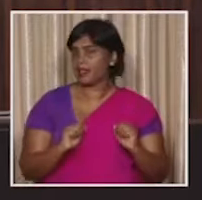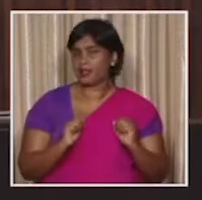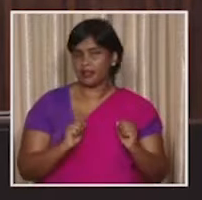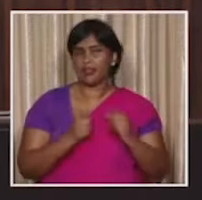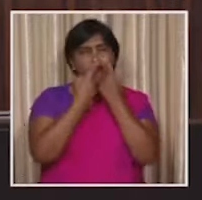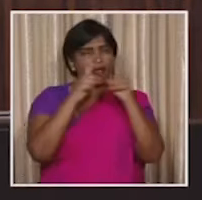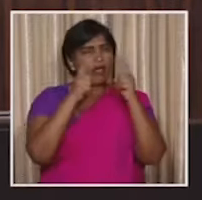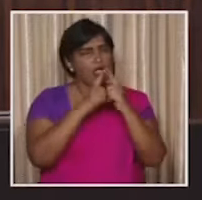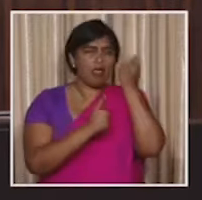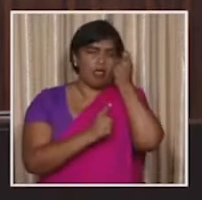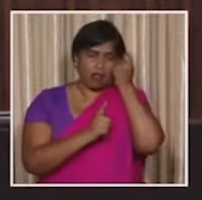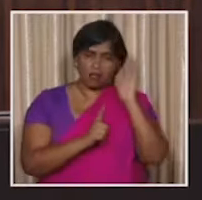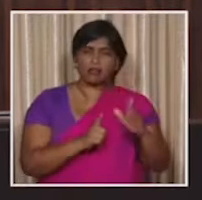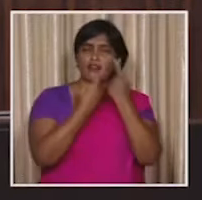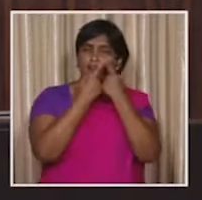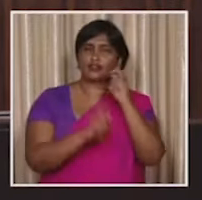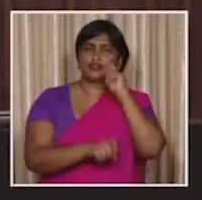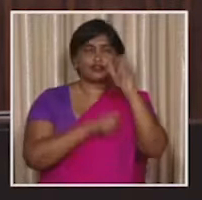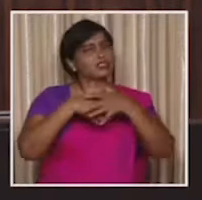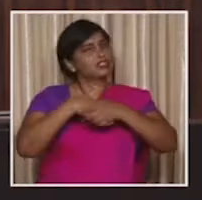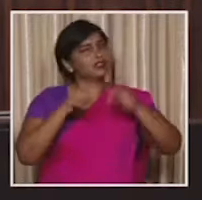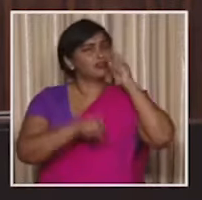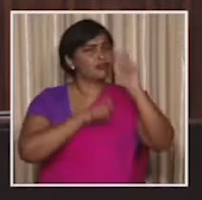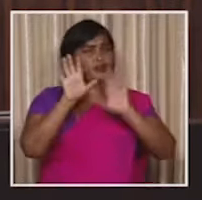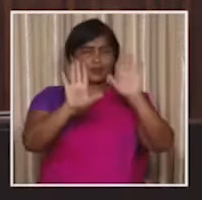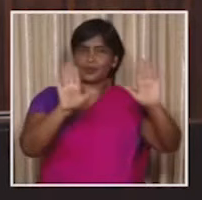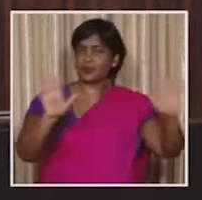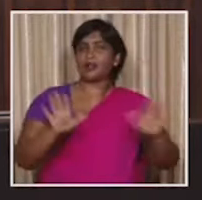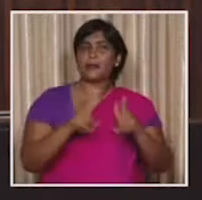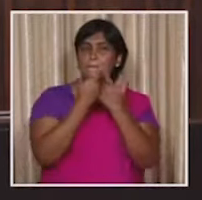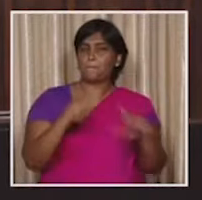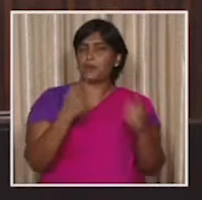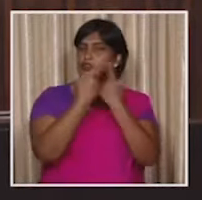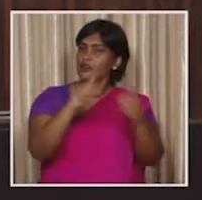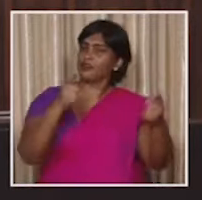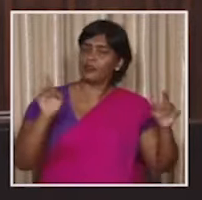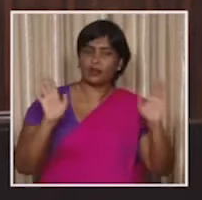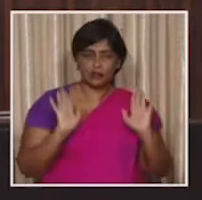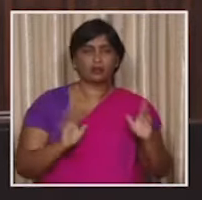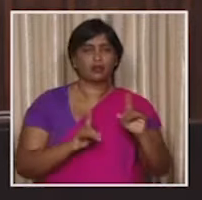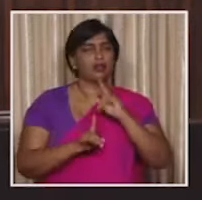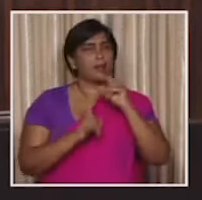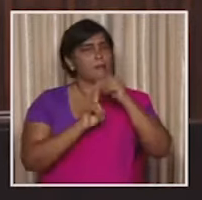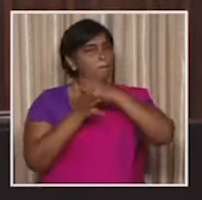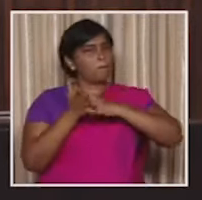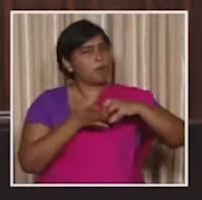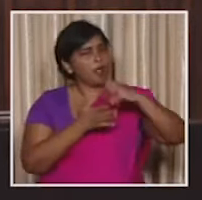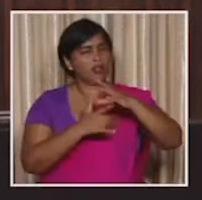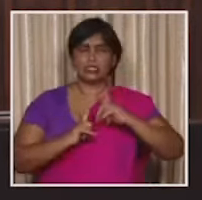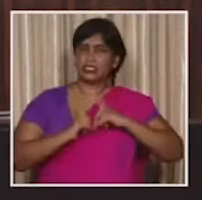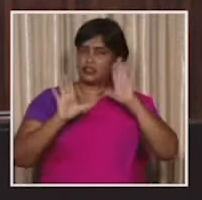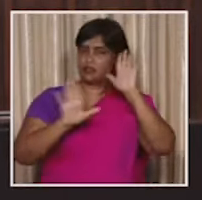විවිධ අදහස් තිබුණත් විවිධ ජන වර්ගවලට අයත් වුණත් විවිධ භාෂාවන් කතා කරත් විවිධ පළාත්වල ජීවත්